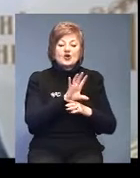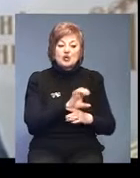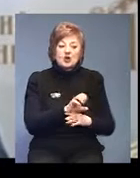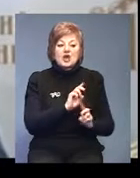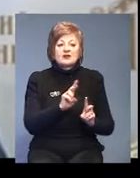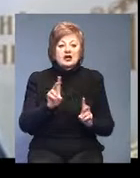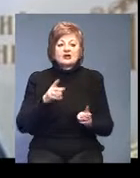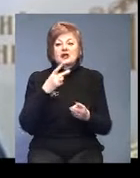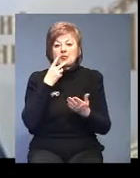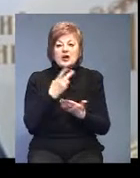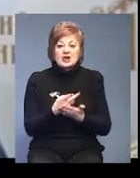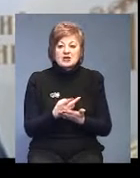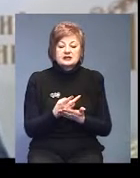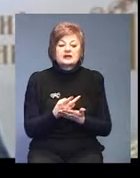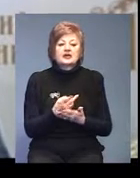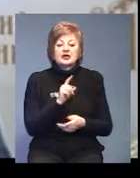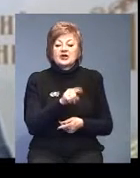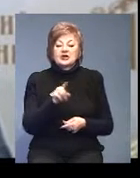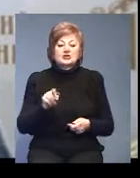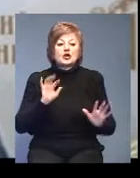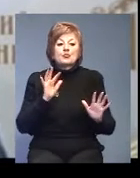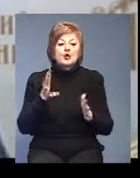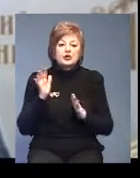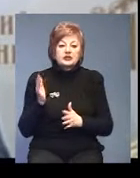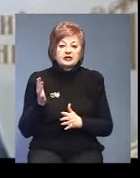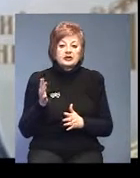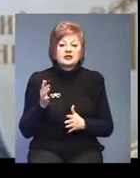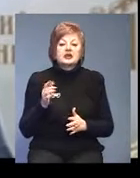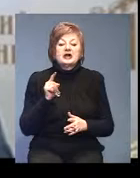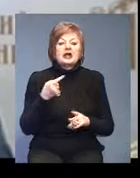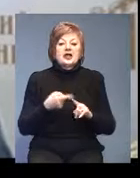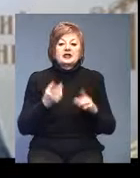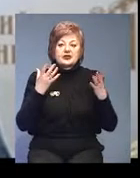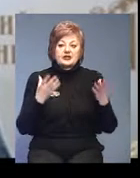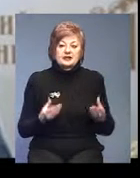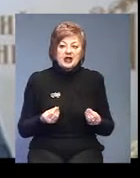якісь свідчень саме тих подій, саме тих днів